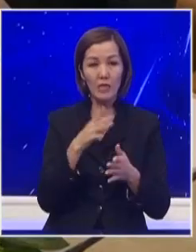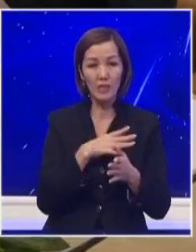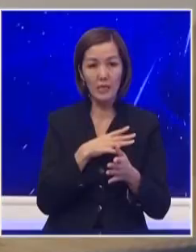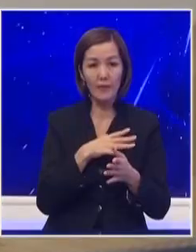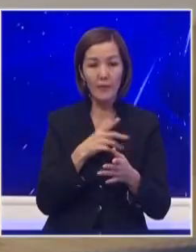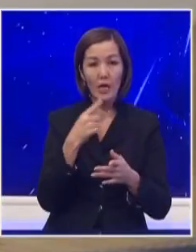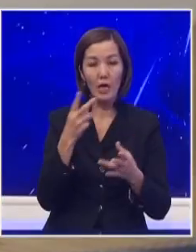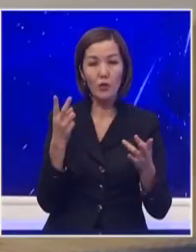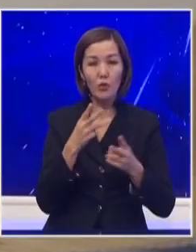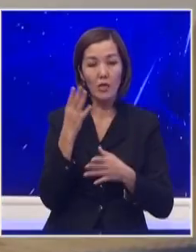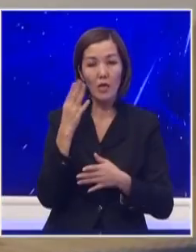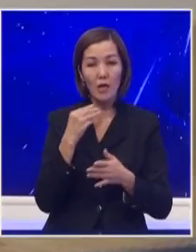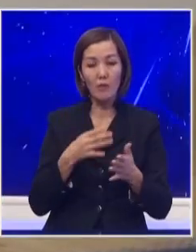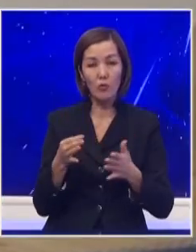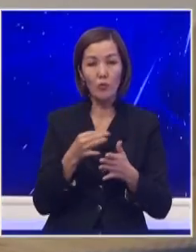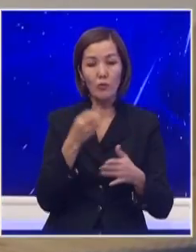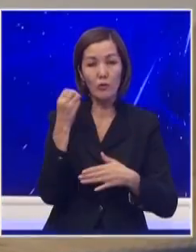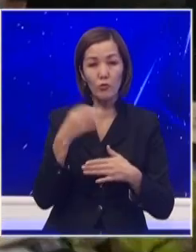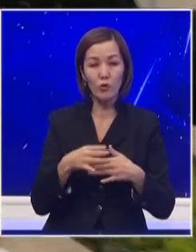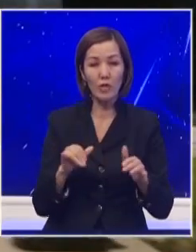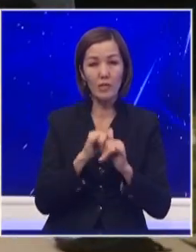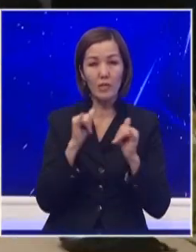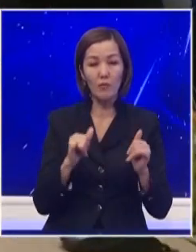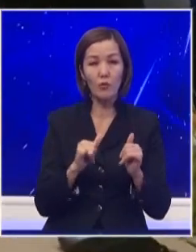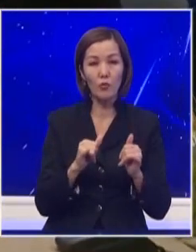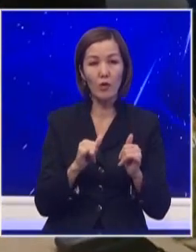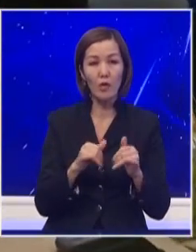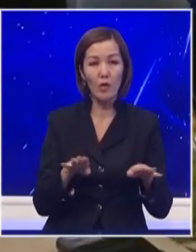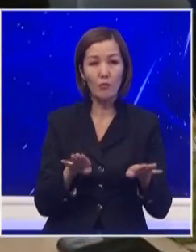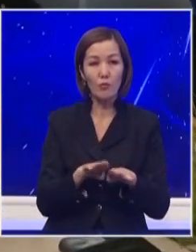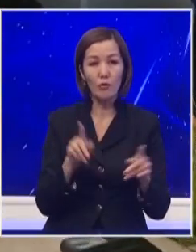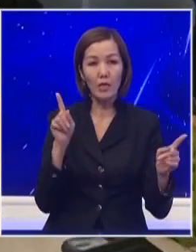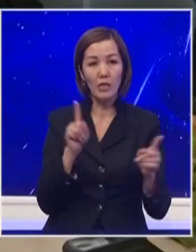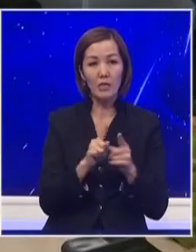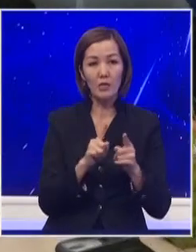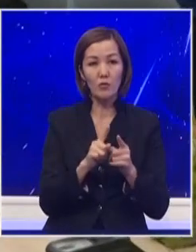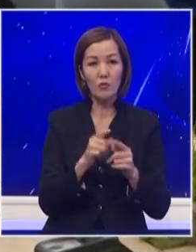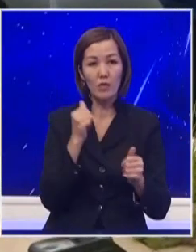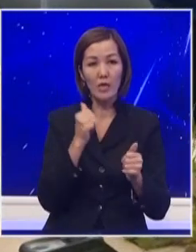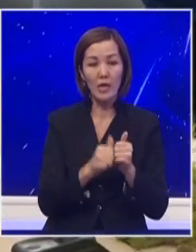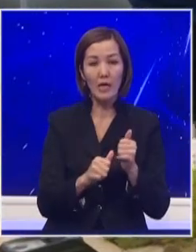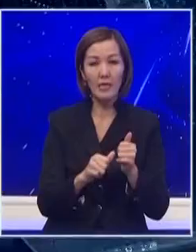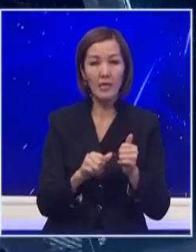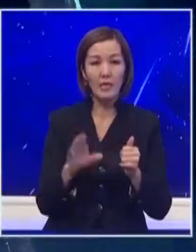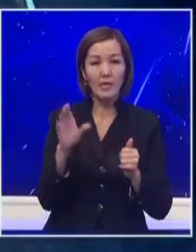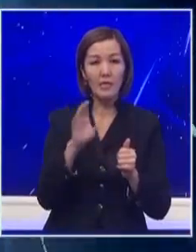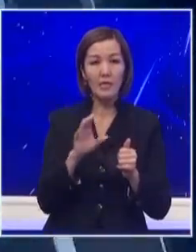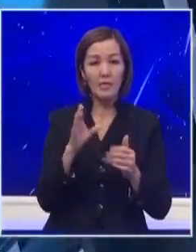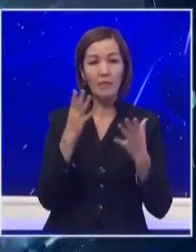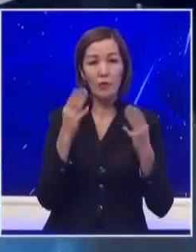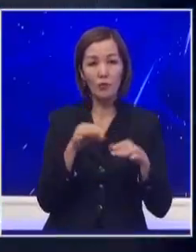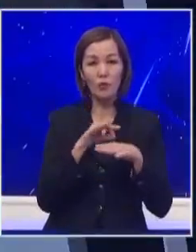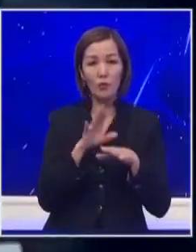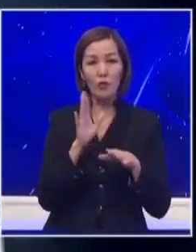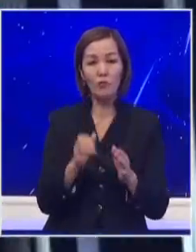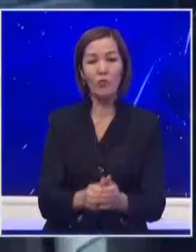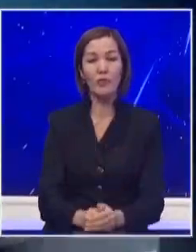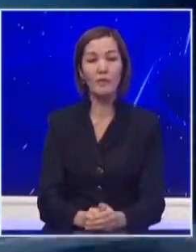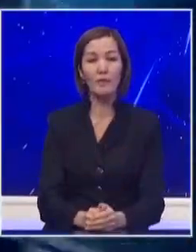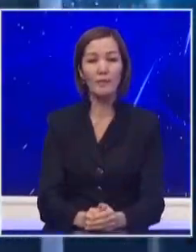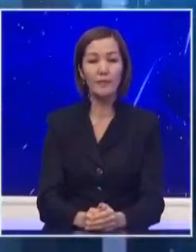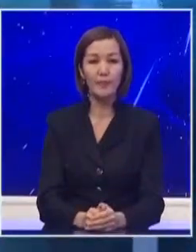Бізге темір жол және жолаушылар тасымалын қалпына келтіру керек. Бүгінгі атқарып жатқан жұмыстар осының бастамасы. Сонымен қатар облыс